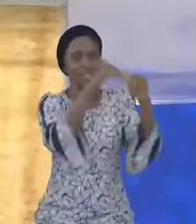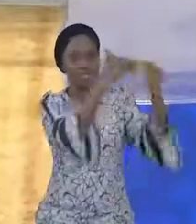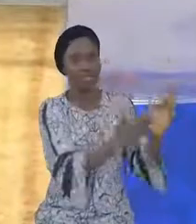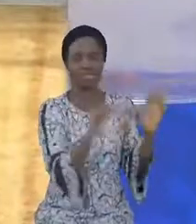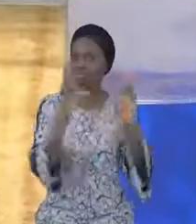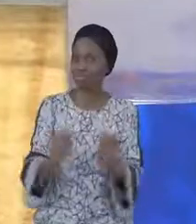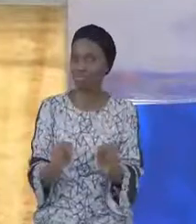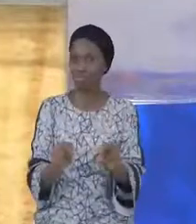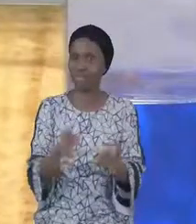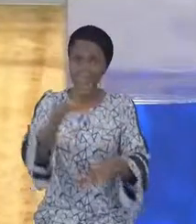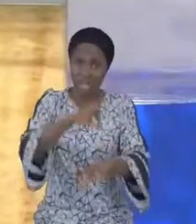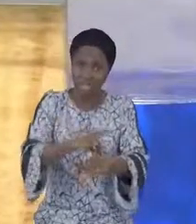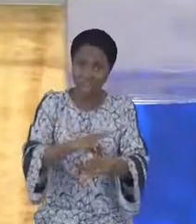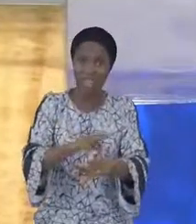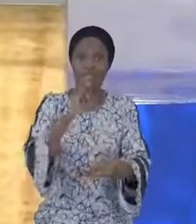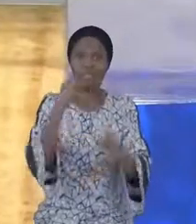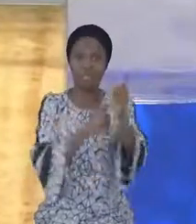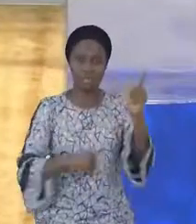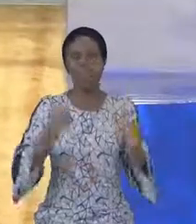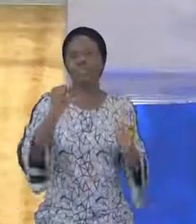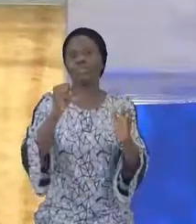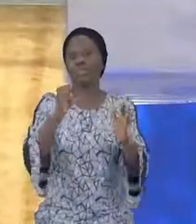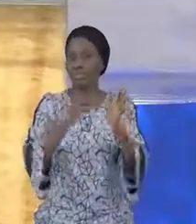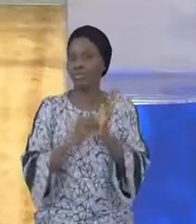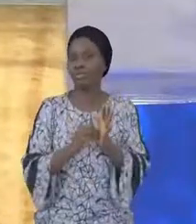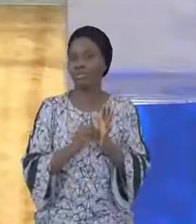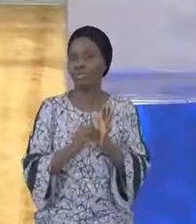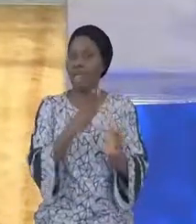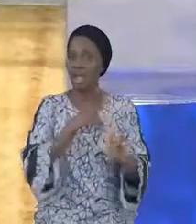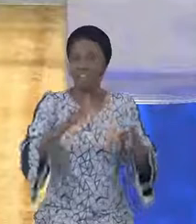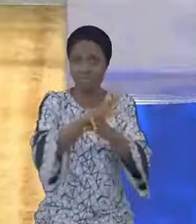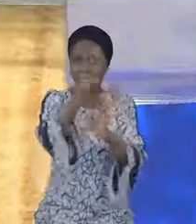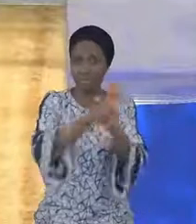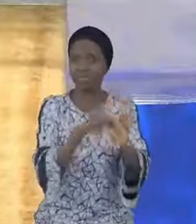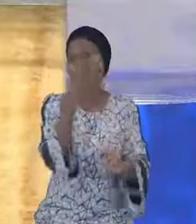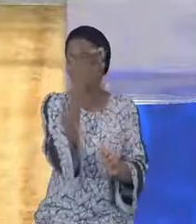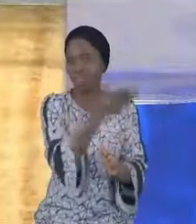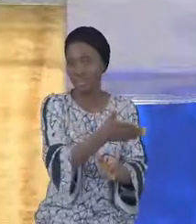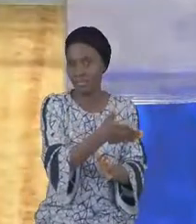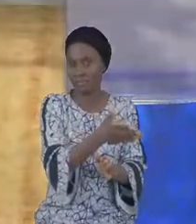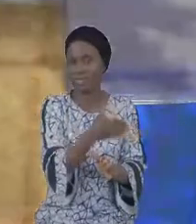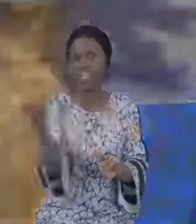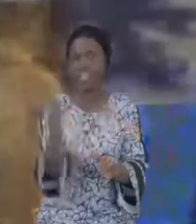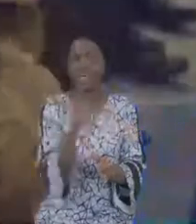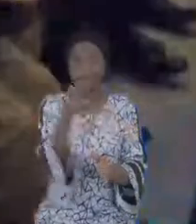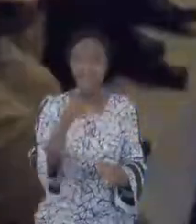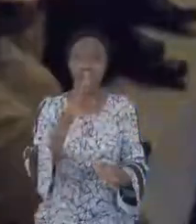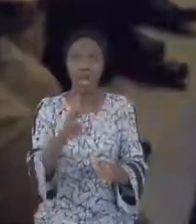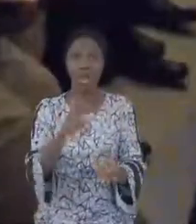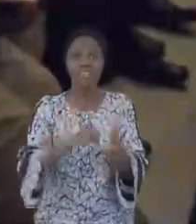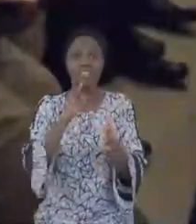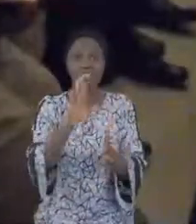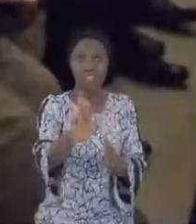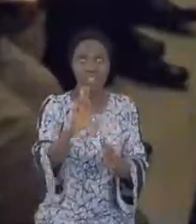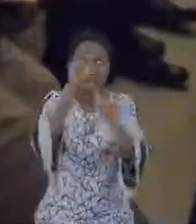la terre est ce qu'elle renferme. Partout où tu te trouves, c'est le pays, c'est la terre, c'est le terrain,